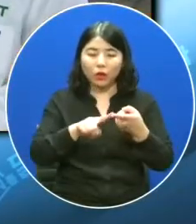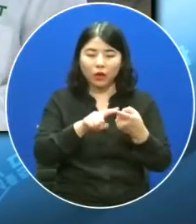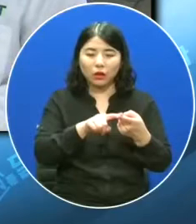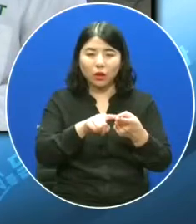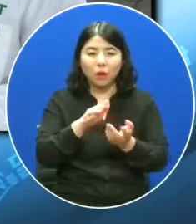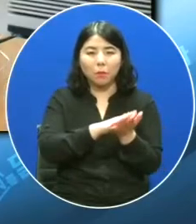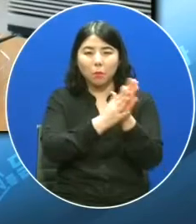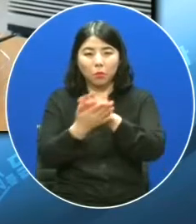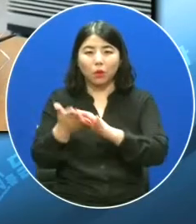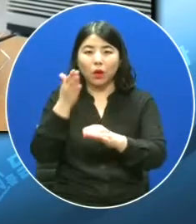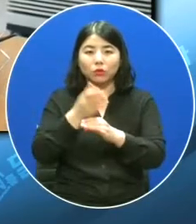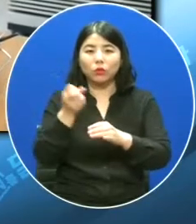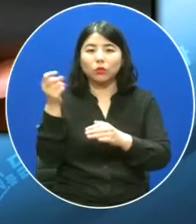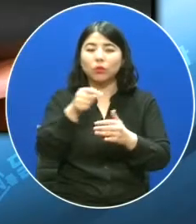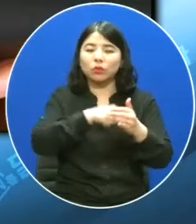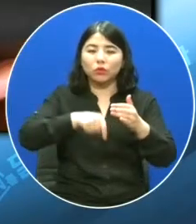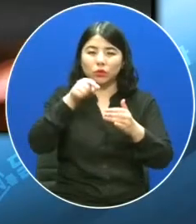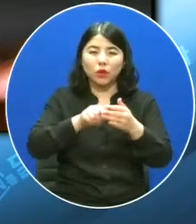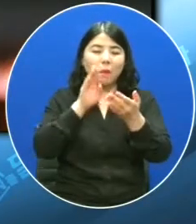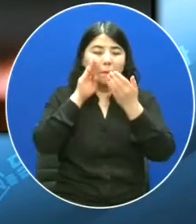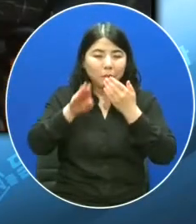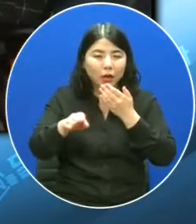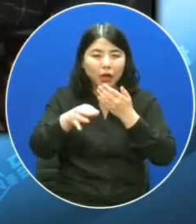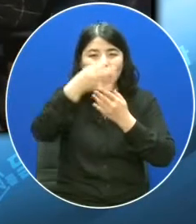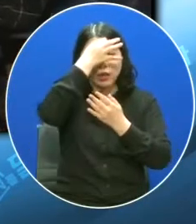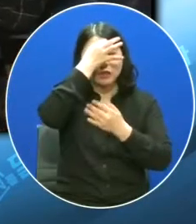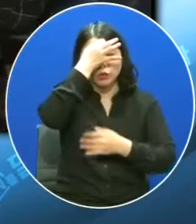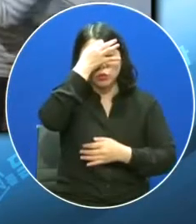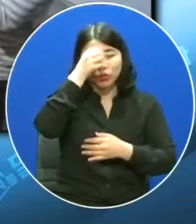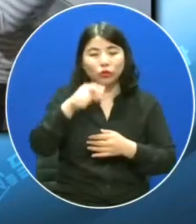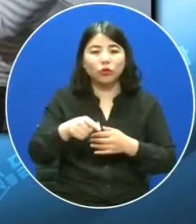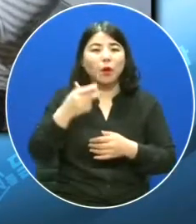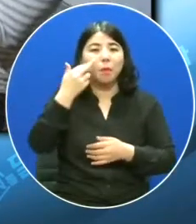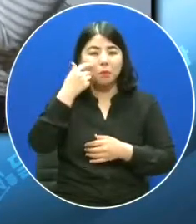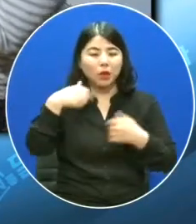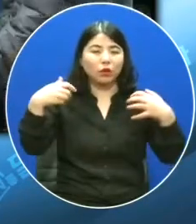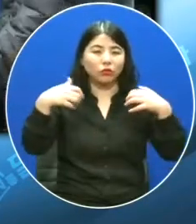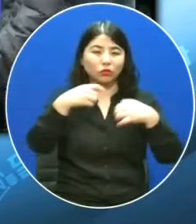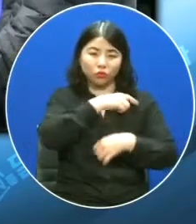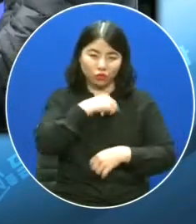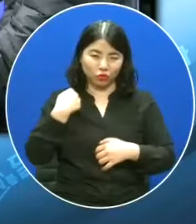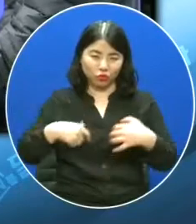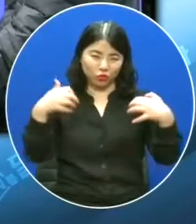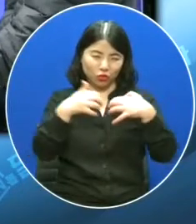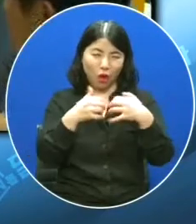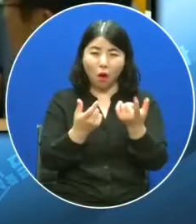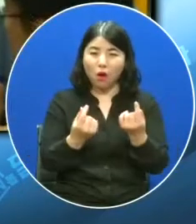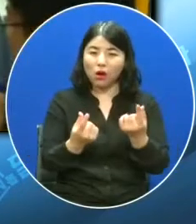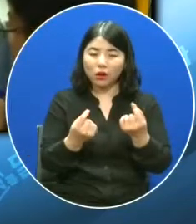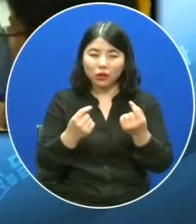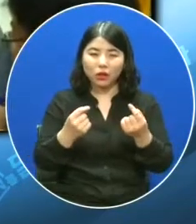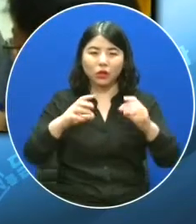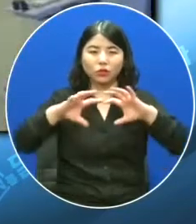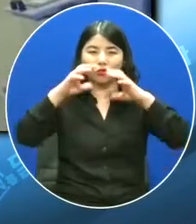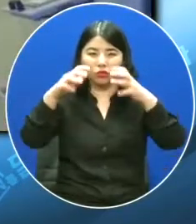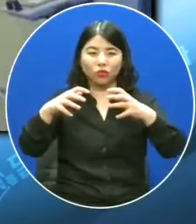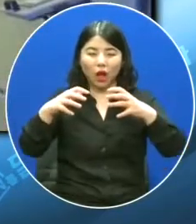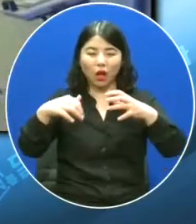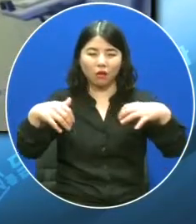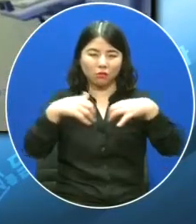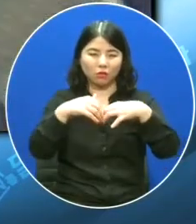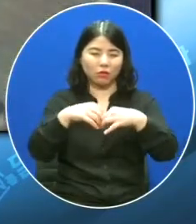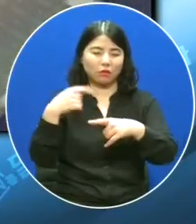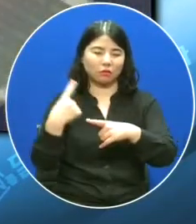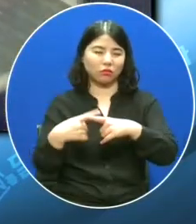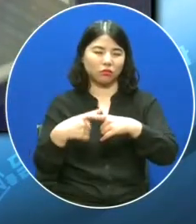있고 또 그중에서도 차세대 핵심 인프라 기술은 미중 무역전쟁과 같은 국가 간의 안보전쟁으로까지